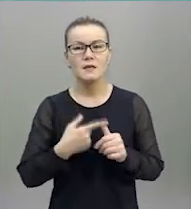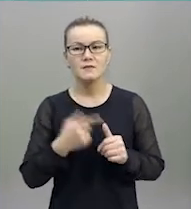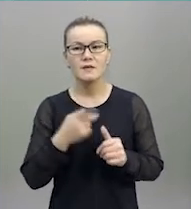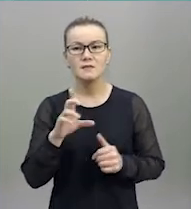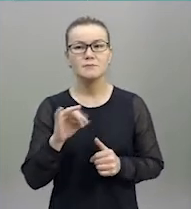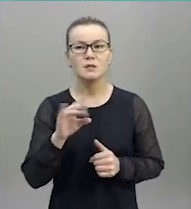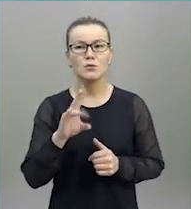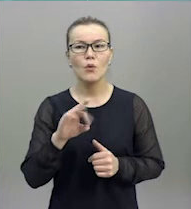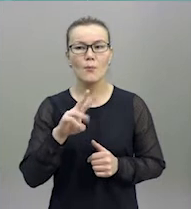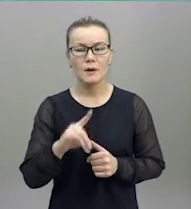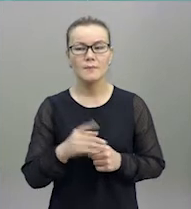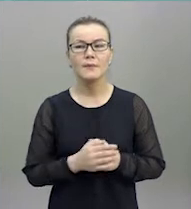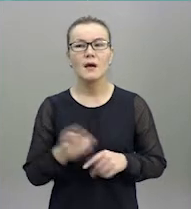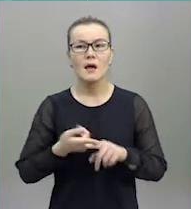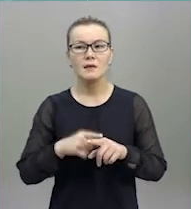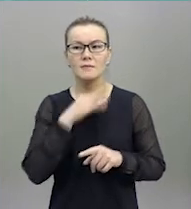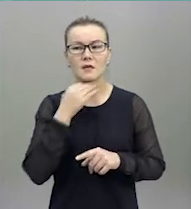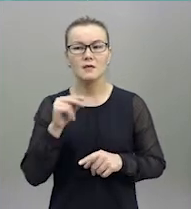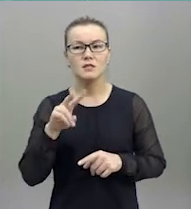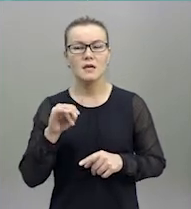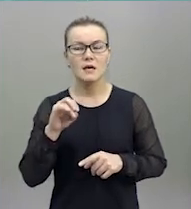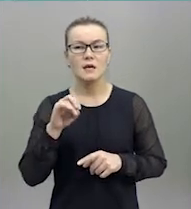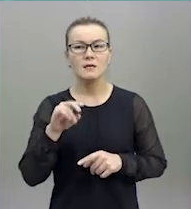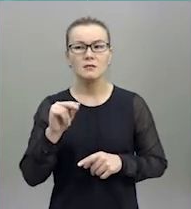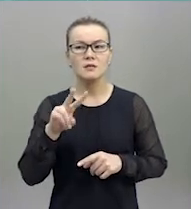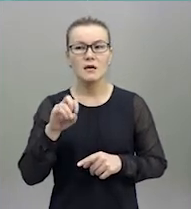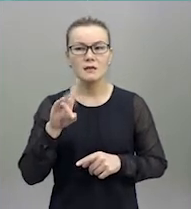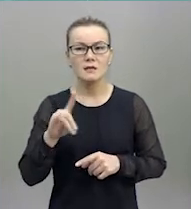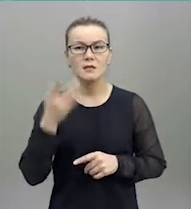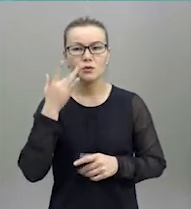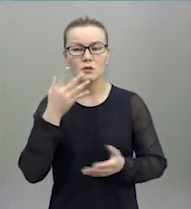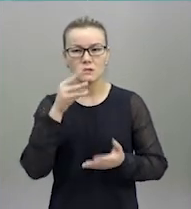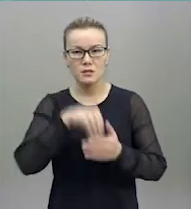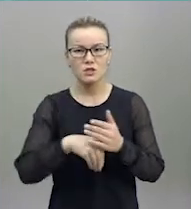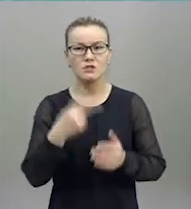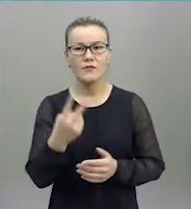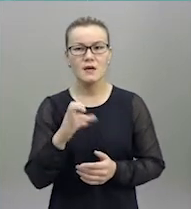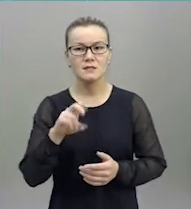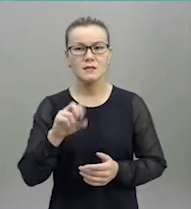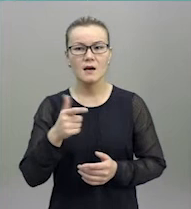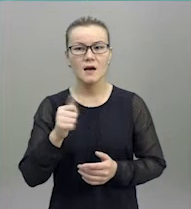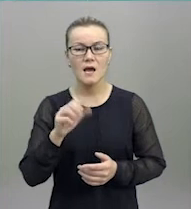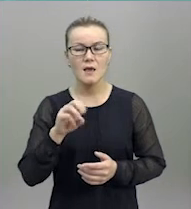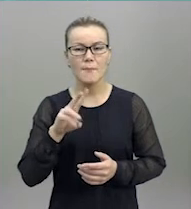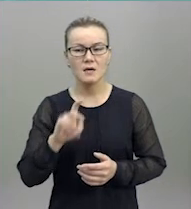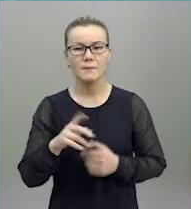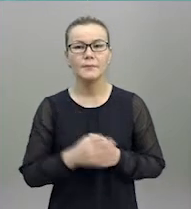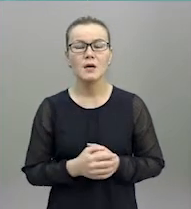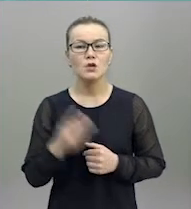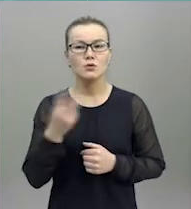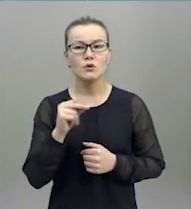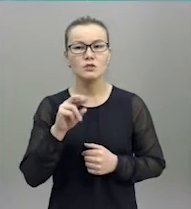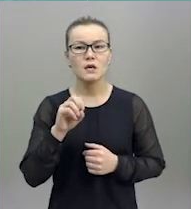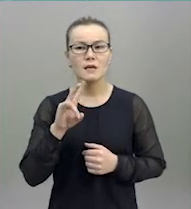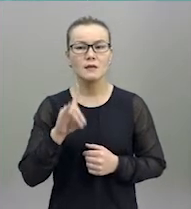биномы это многочлен и который содержит два слагаемых трехчлены или